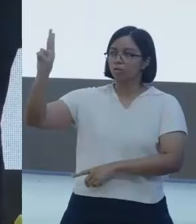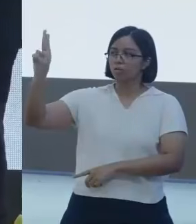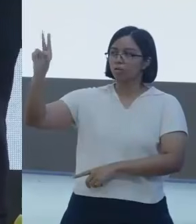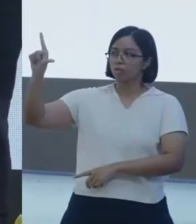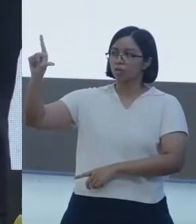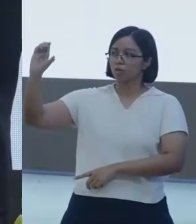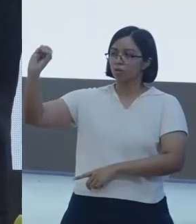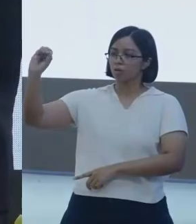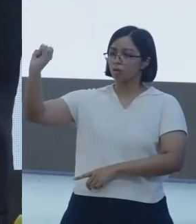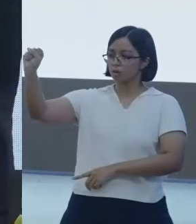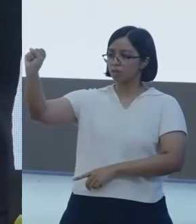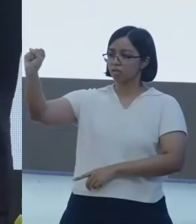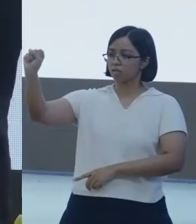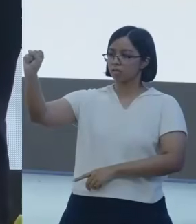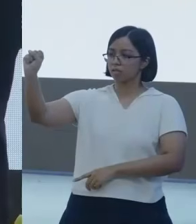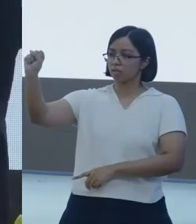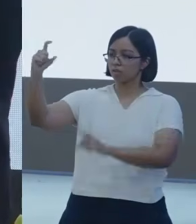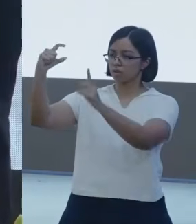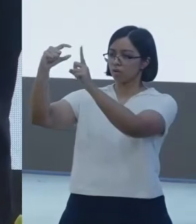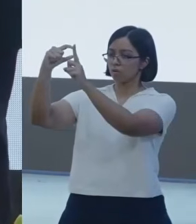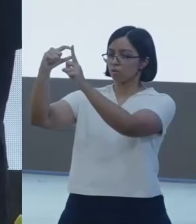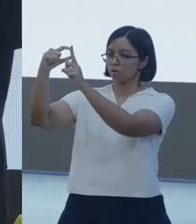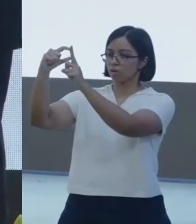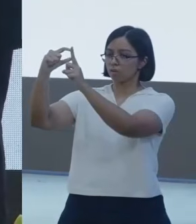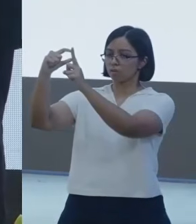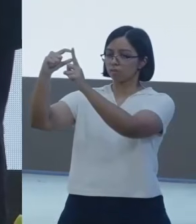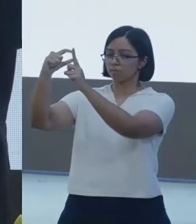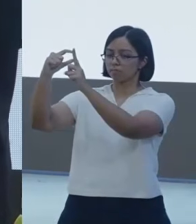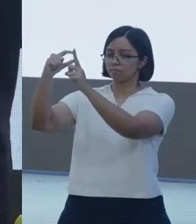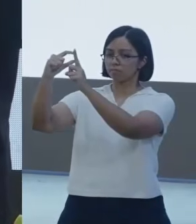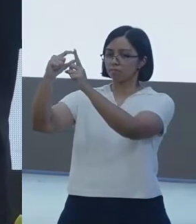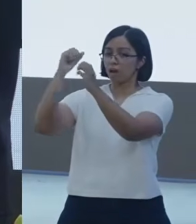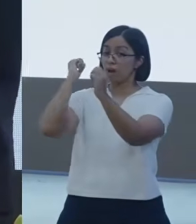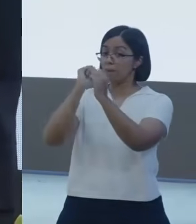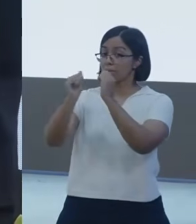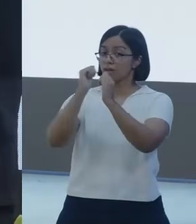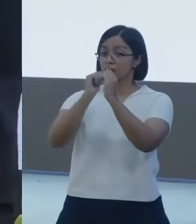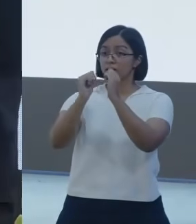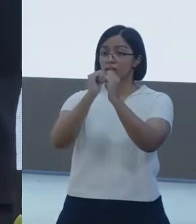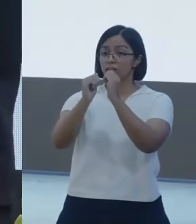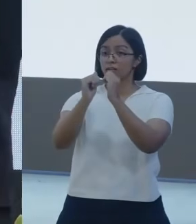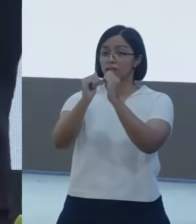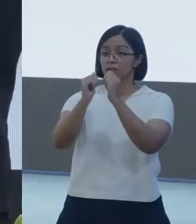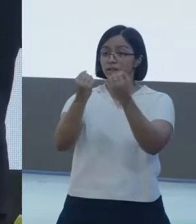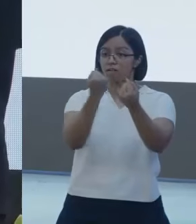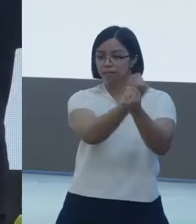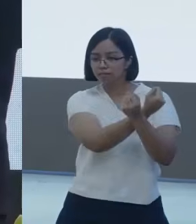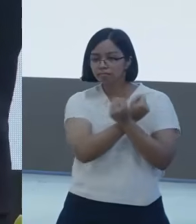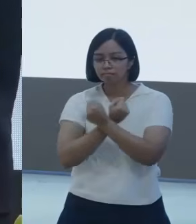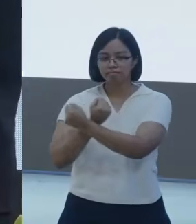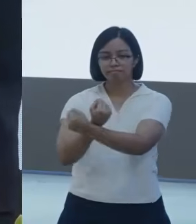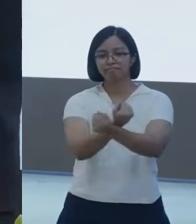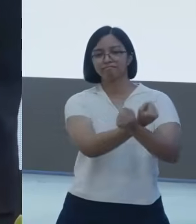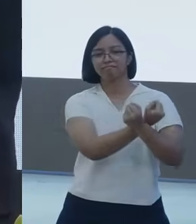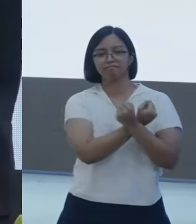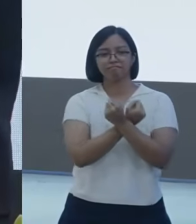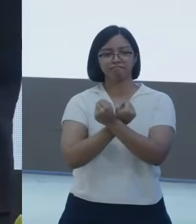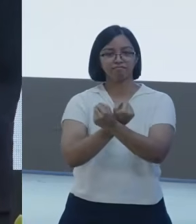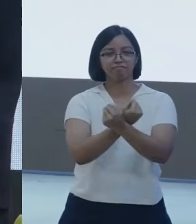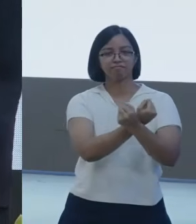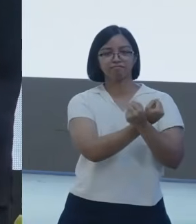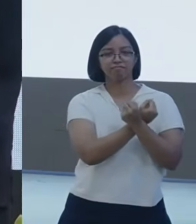Doulos. Ang ibig sabihin po nun ay bond slave,